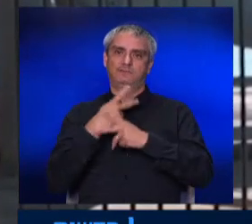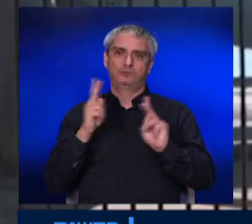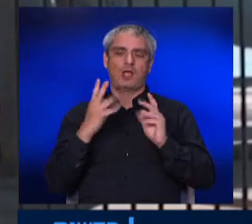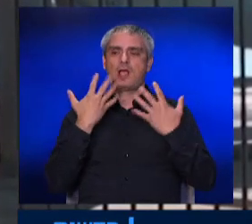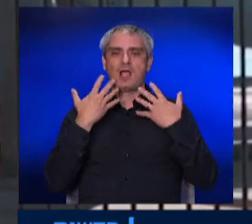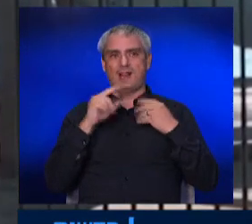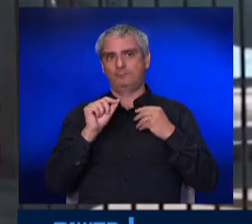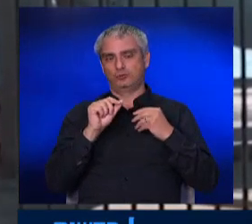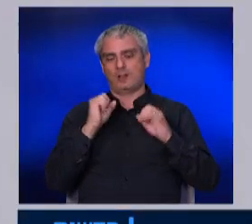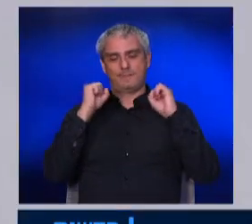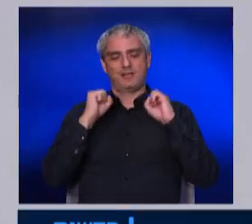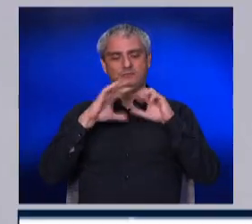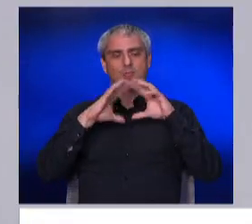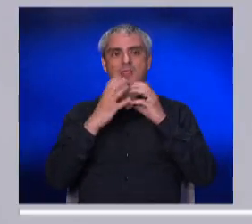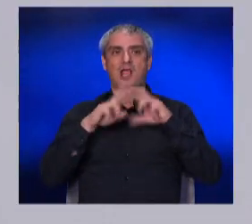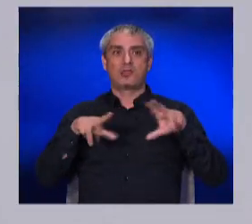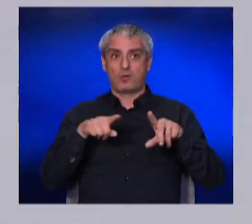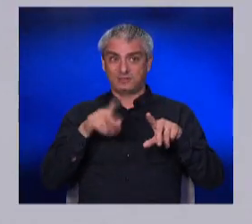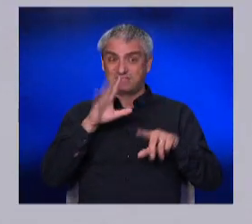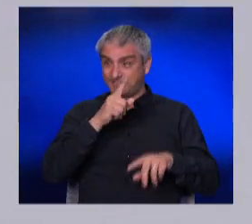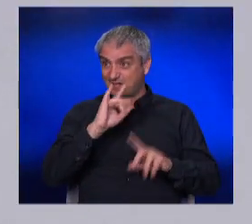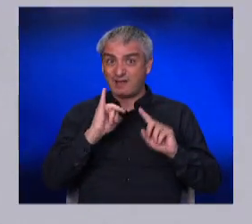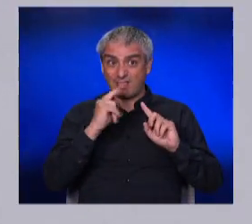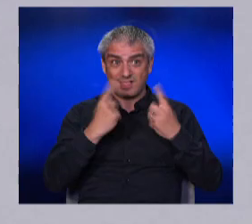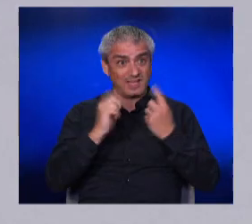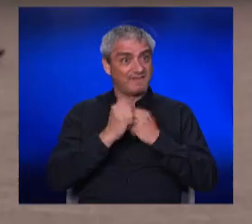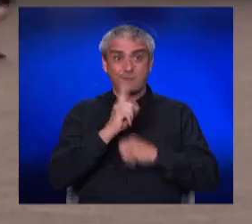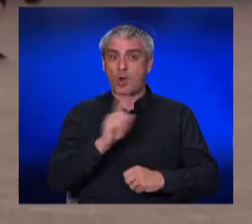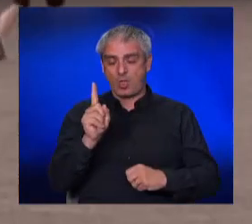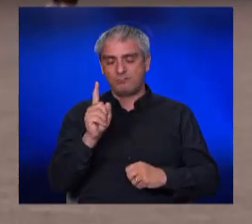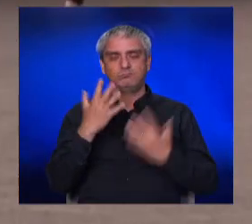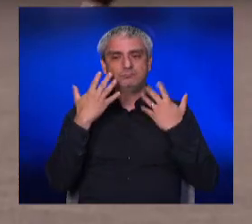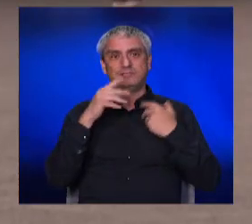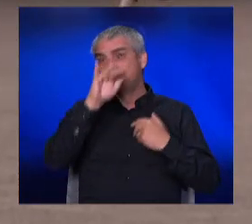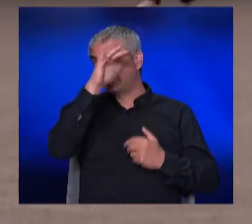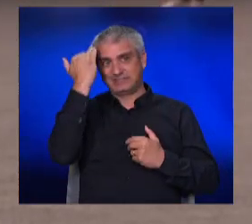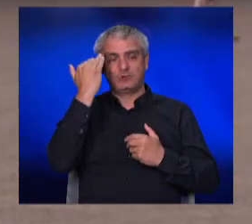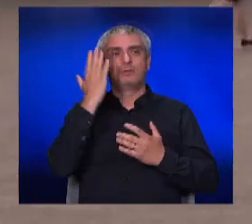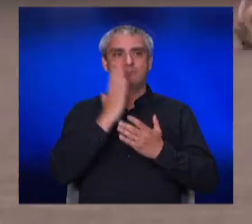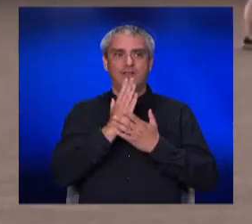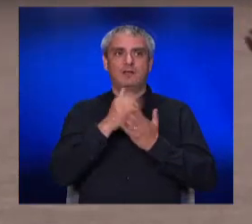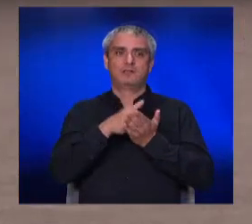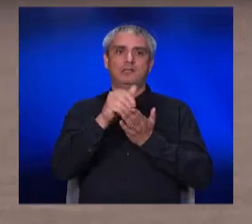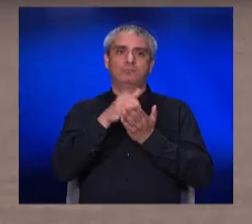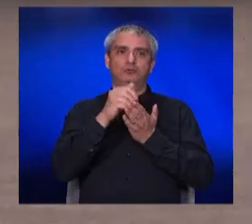האקלים שמייצבות את כדור הארץ. גם אם זה יקרה וגם אם לא, תנאי האקלים הקיצוניים צפויים להמשיך ולהחריף.